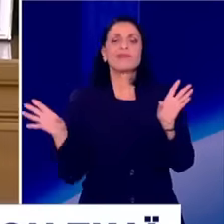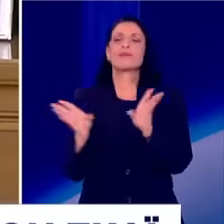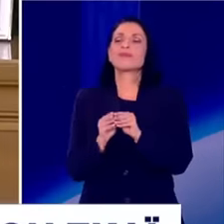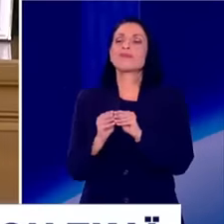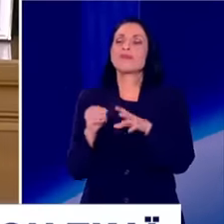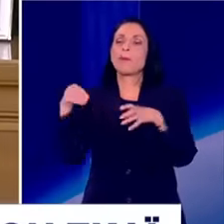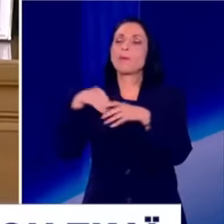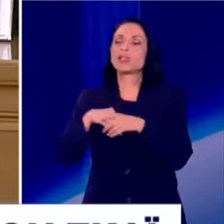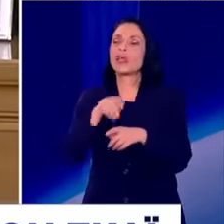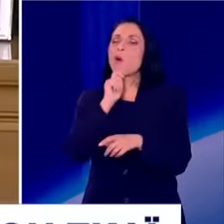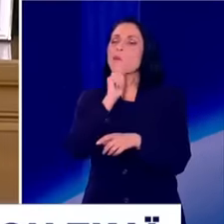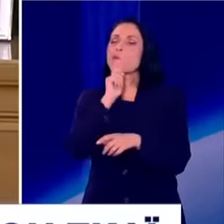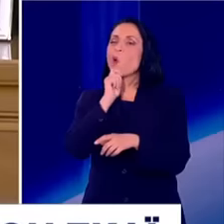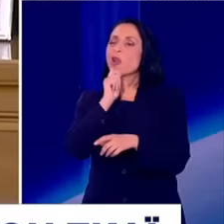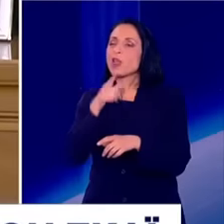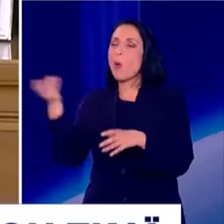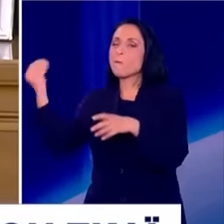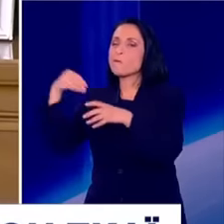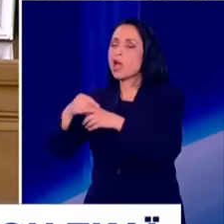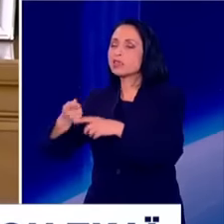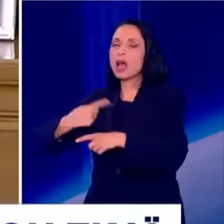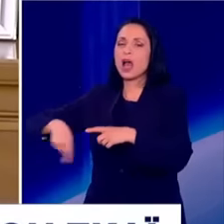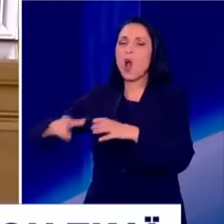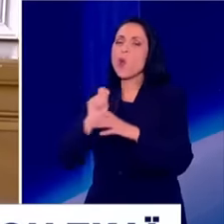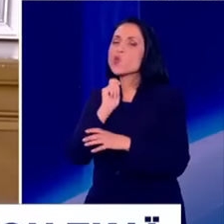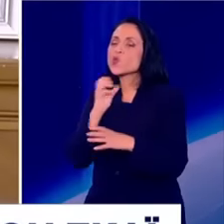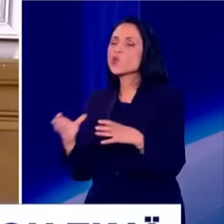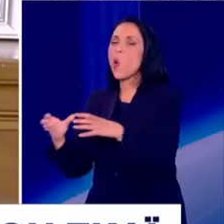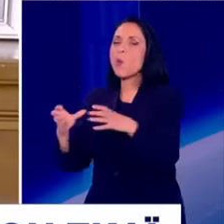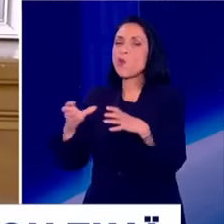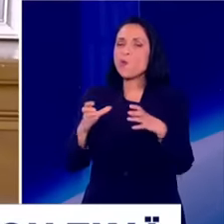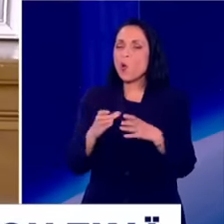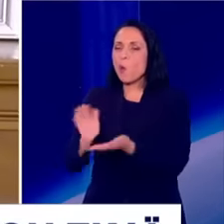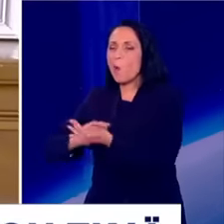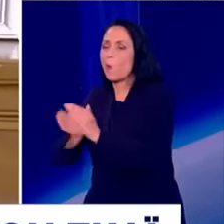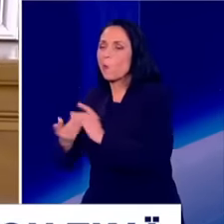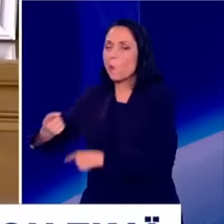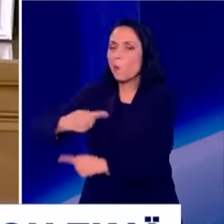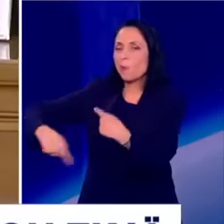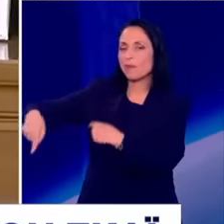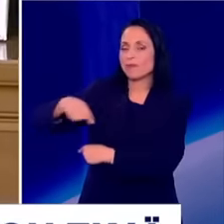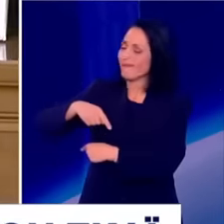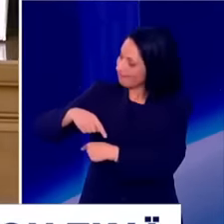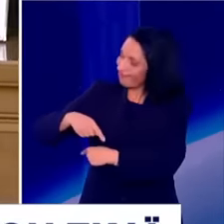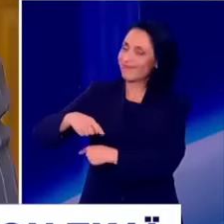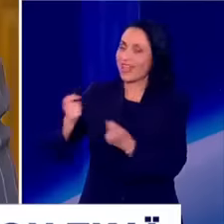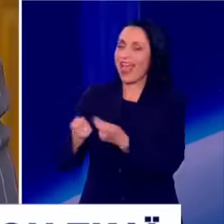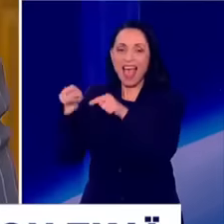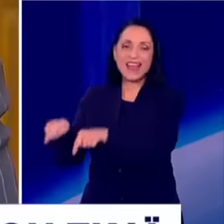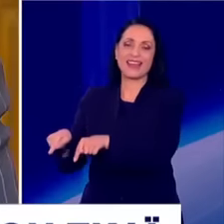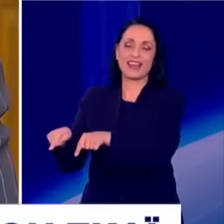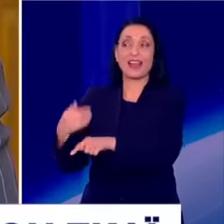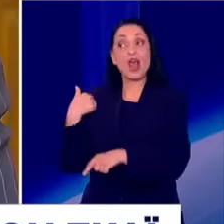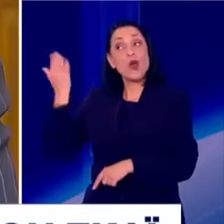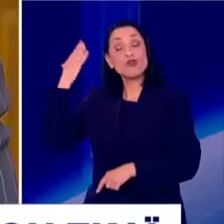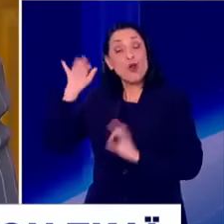πολιτικών αντεκδικήσεων, κομματικών αντεκδικήσεων. Και δυστυχώς έτσι έγινε. Γι' αυτό και από την πρώτη στιγμή είχα πει ότι θα την κάνουμε. Αφορά και το δικό σας